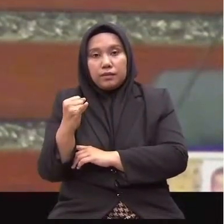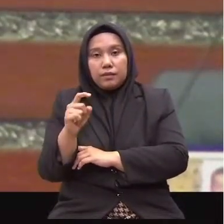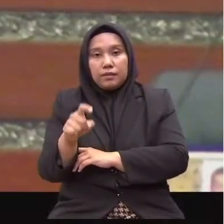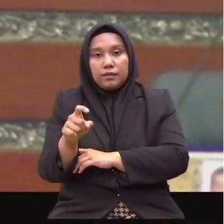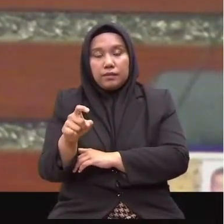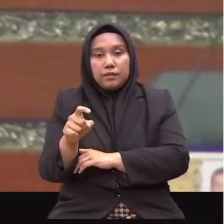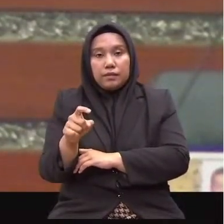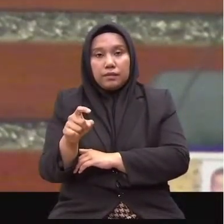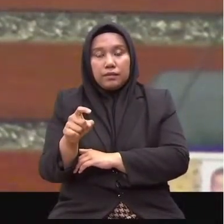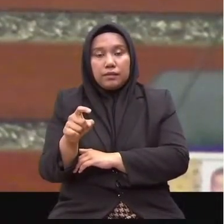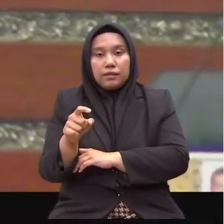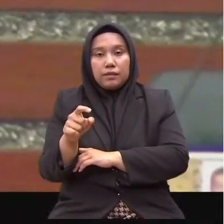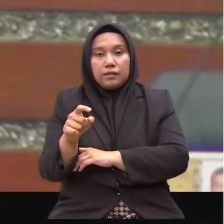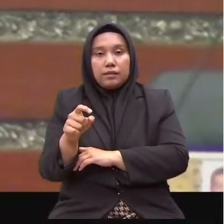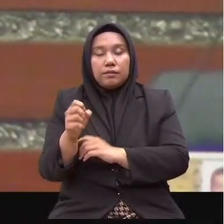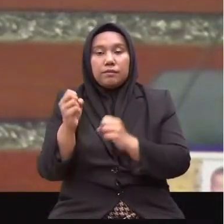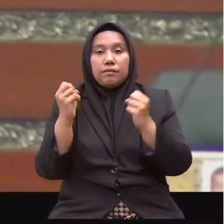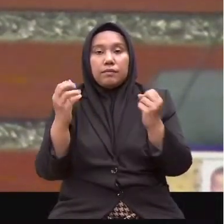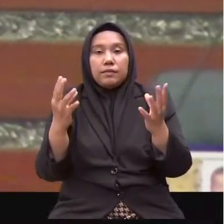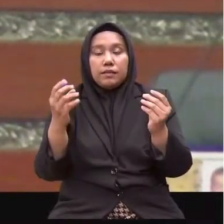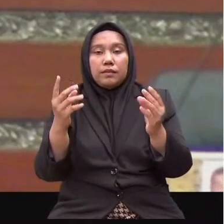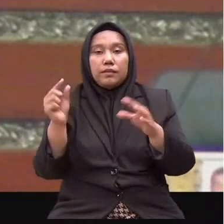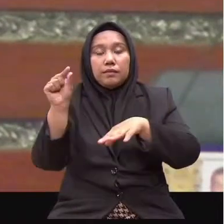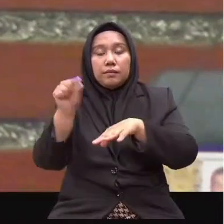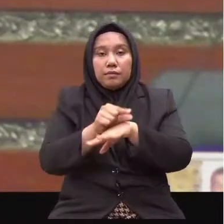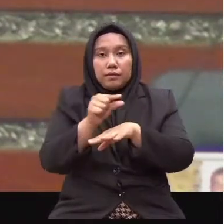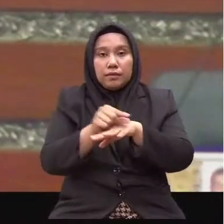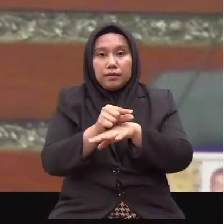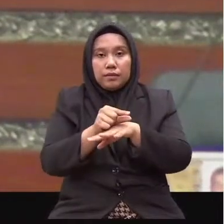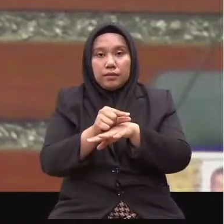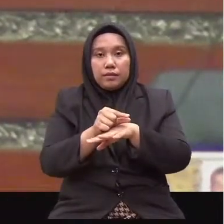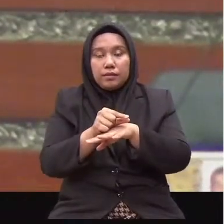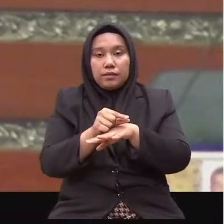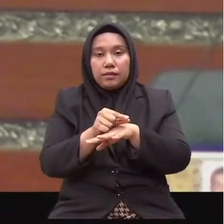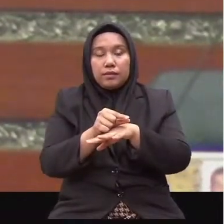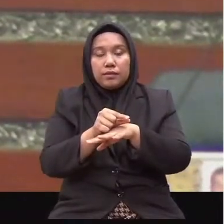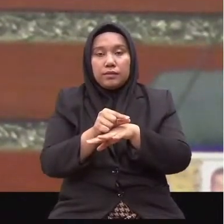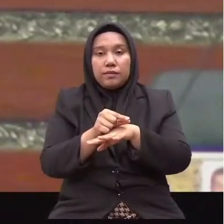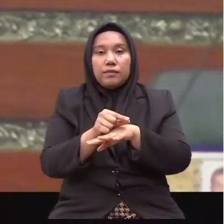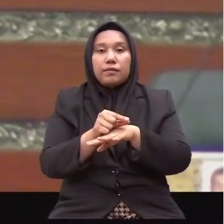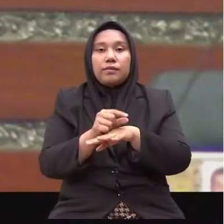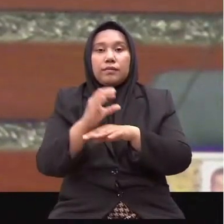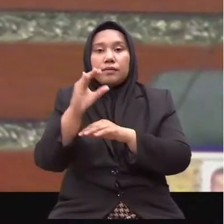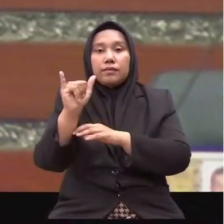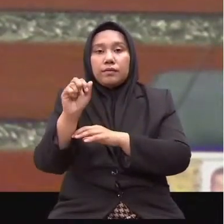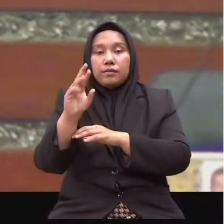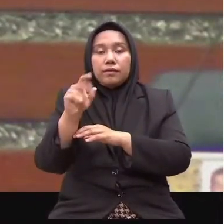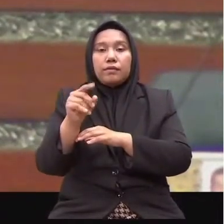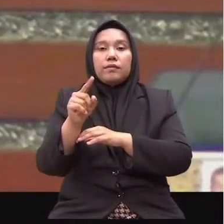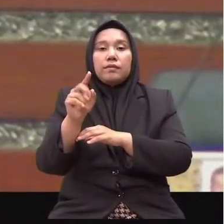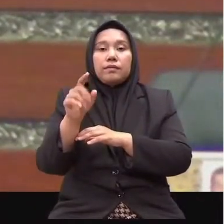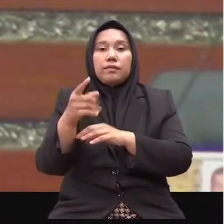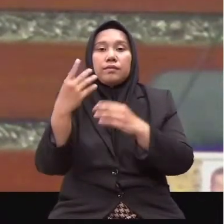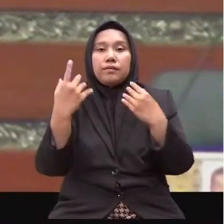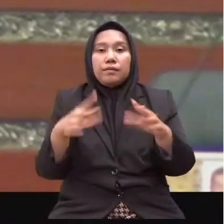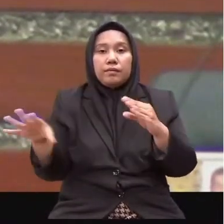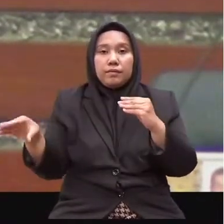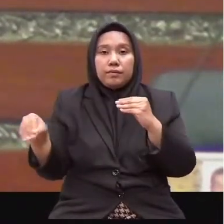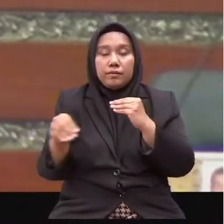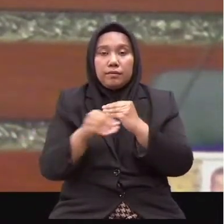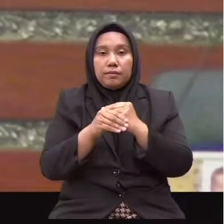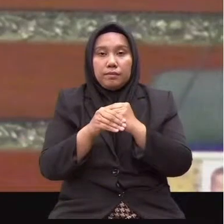sebab banyak penggunaan di peringkat cyber ini sudah bertambah dan dia merupakan sebagian